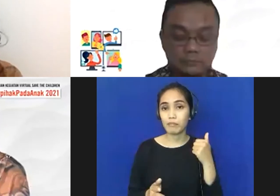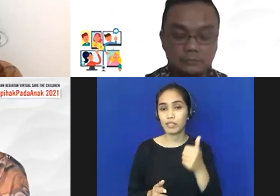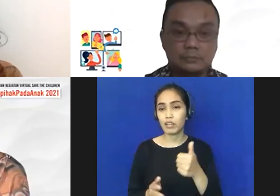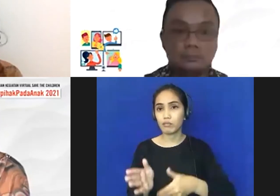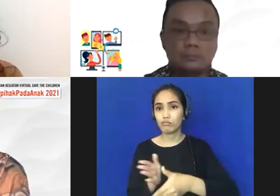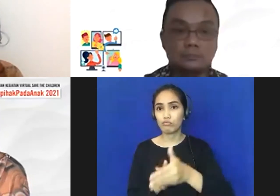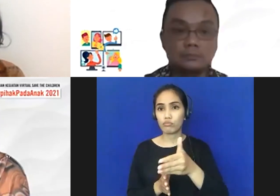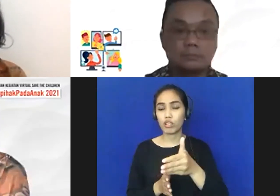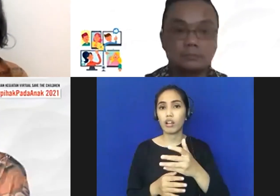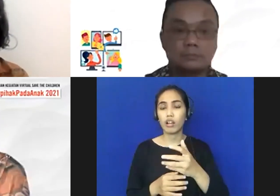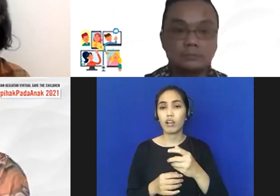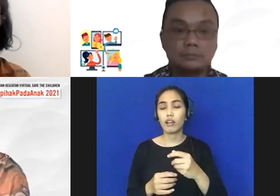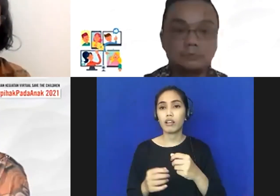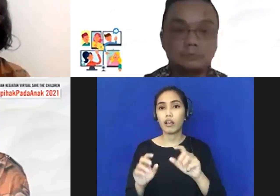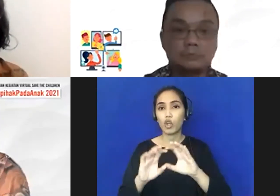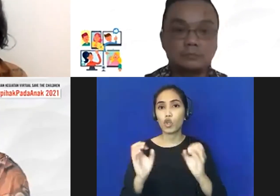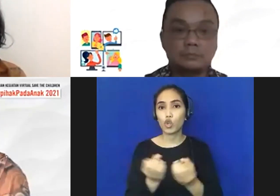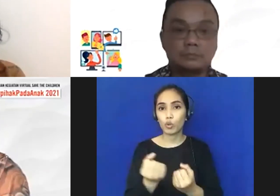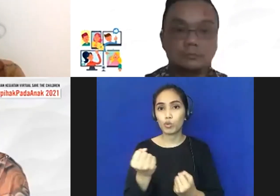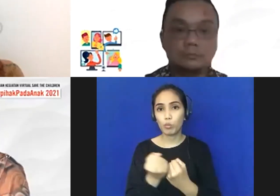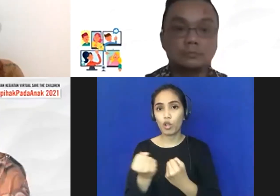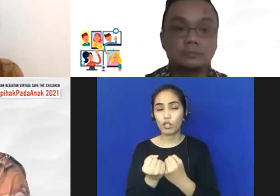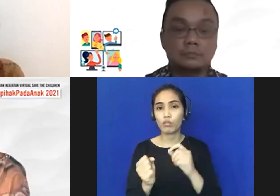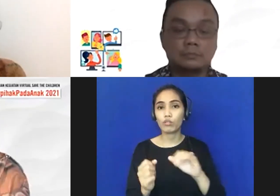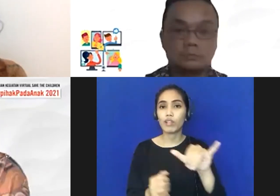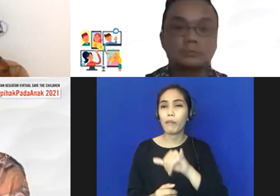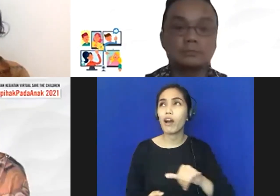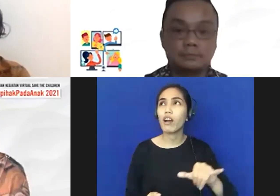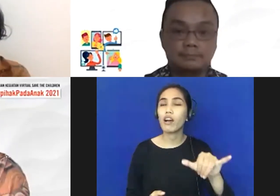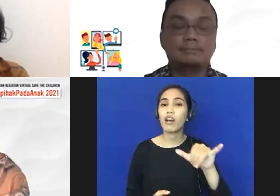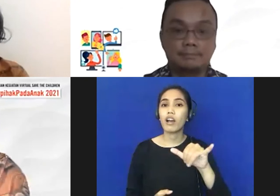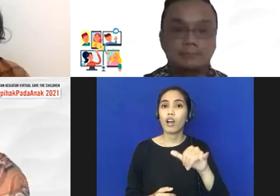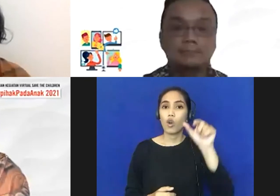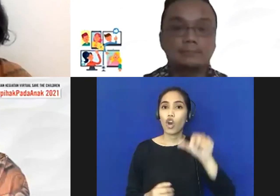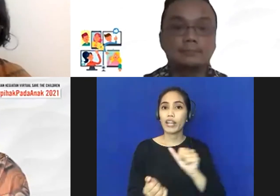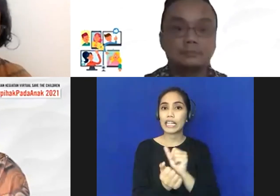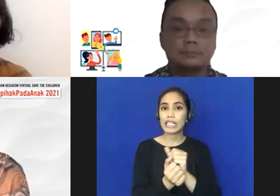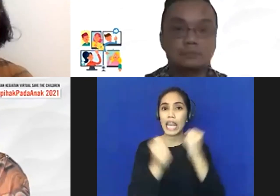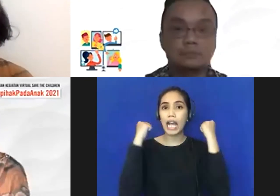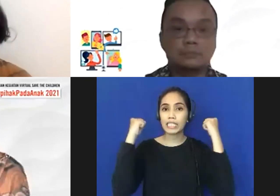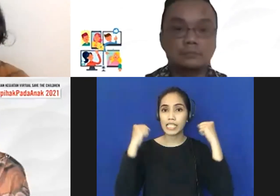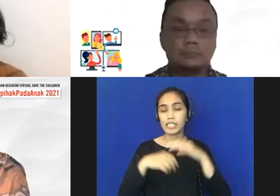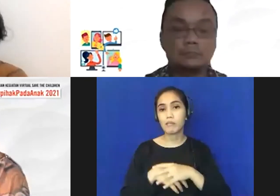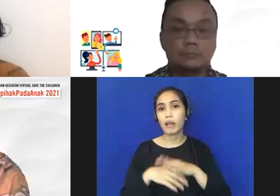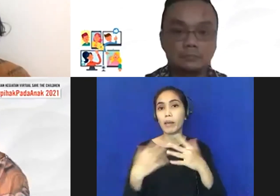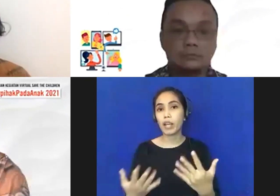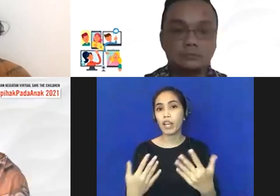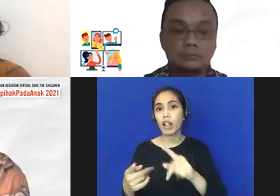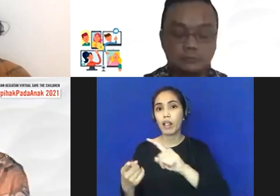peer support-nya bersama sesama tenaga kesehatan ya, Mas Bram ya. Jadi bagaimana kolega